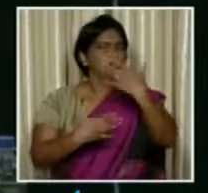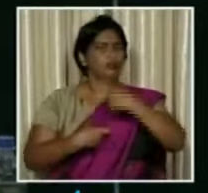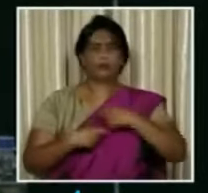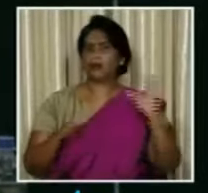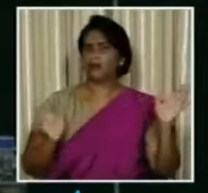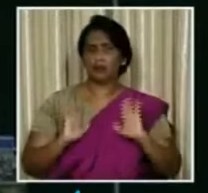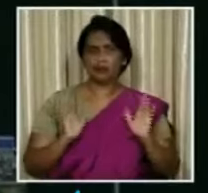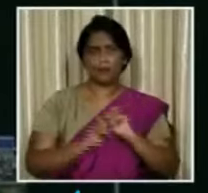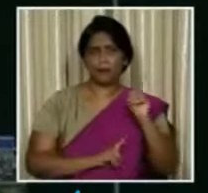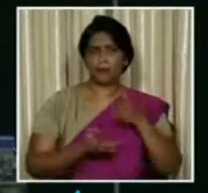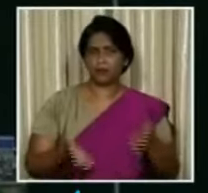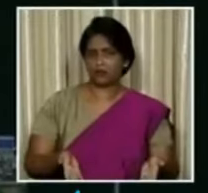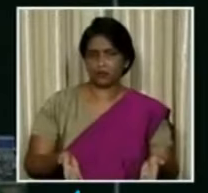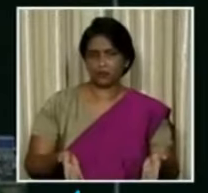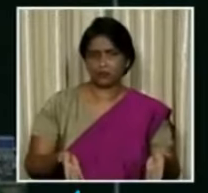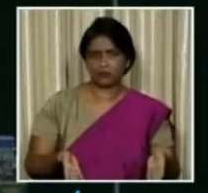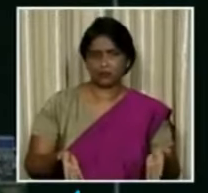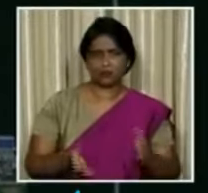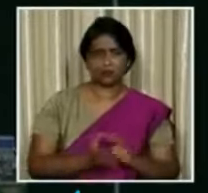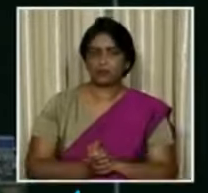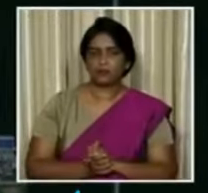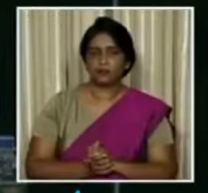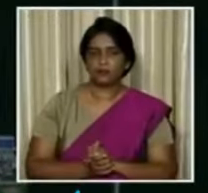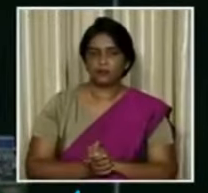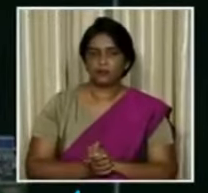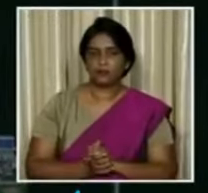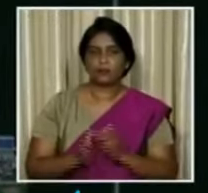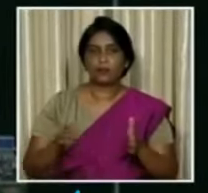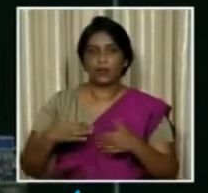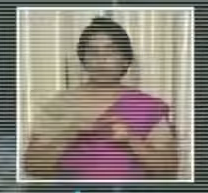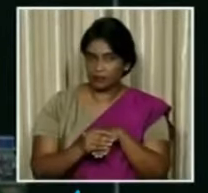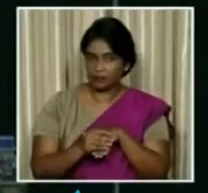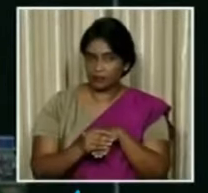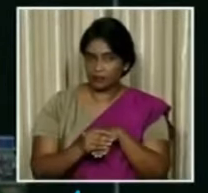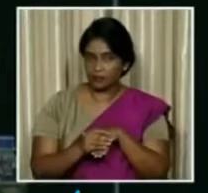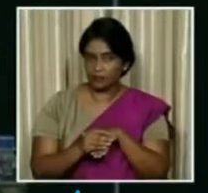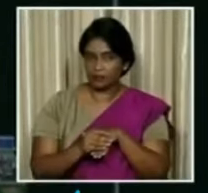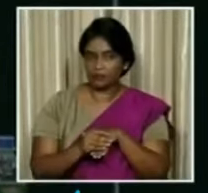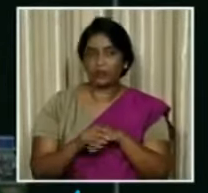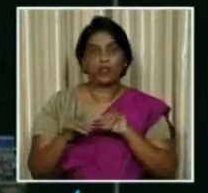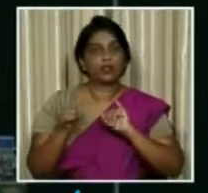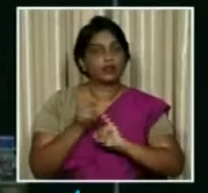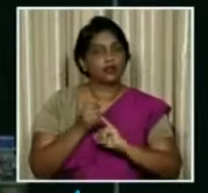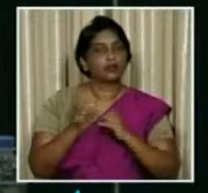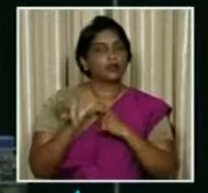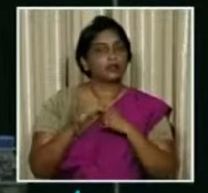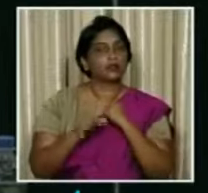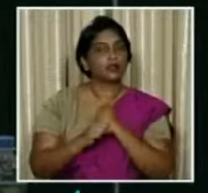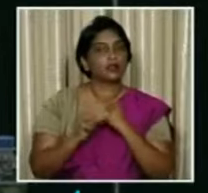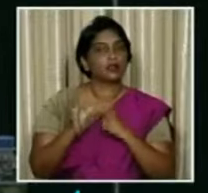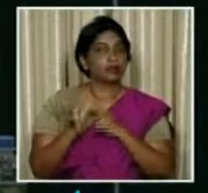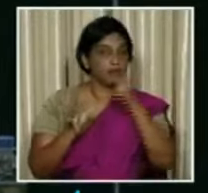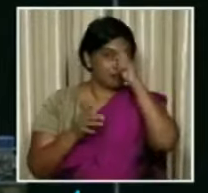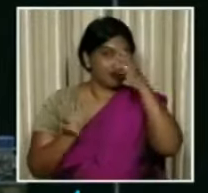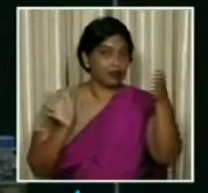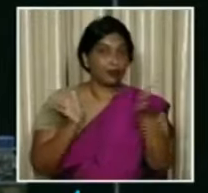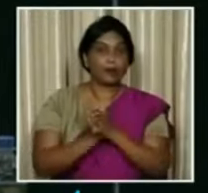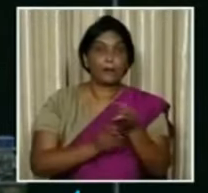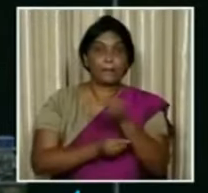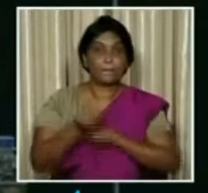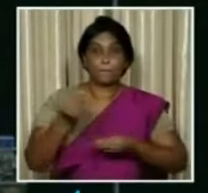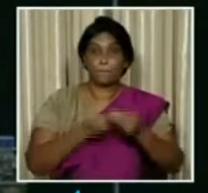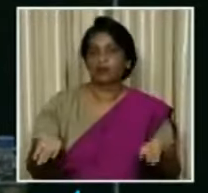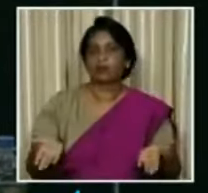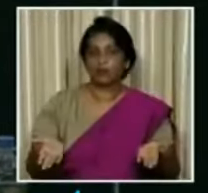නායකතුමා පාර්ලිමේන්තුවේ. හටවහන්න අවශ්‍ය නැහැ. උතුමගේ වරප්‍රසාද ප්‍රශ්නේ ඉදිරිපත් කරා. හරි. කැබිනට් මණ්ඩලයේ ඇතුලේ සාගල රත්නායක මහත්තයා එක්ක බිස්නස් නොකරන